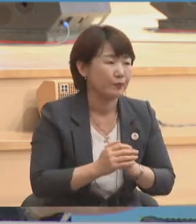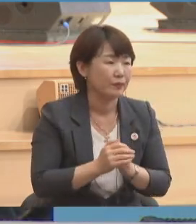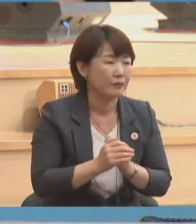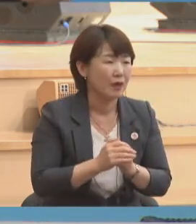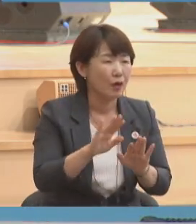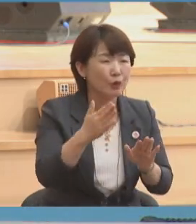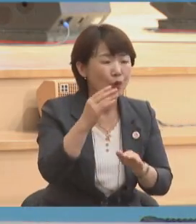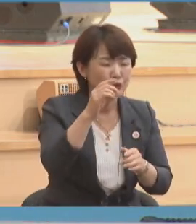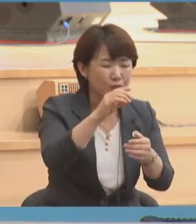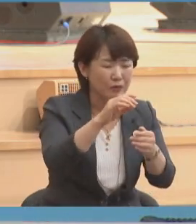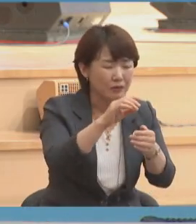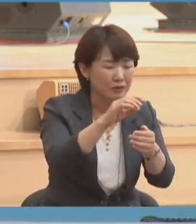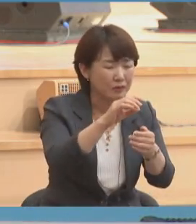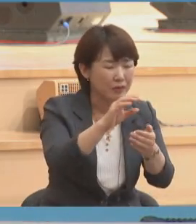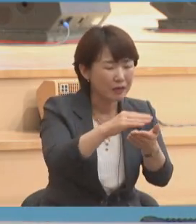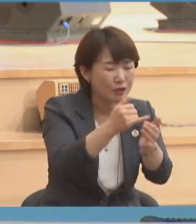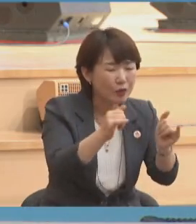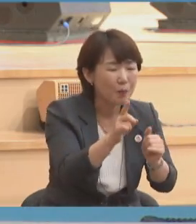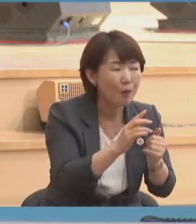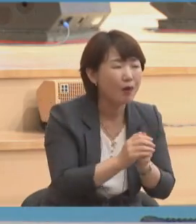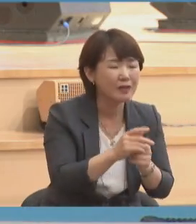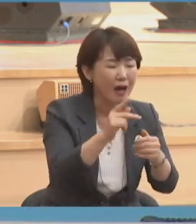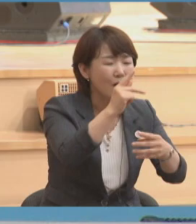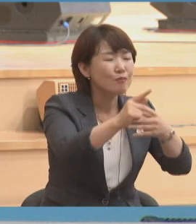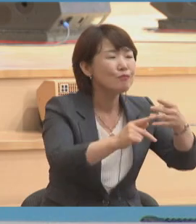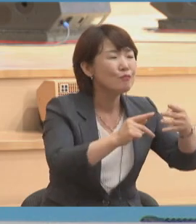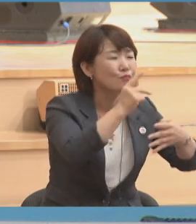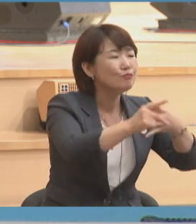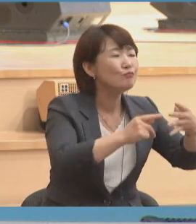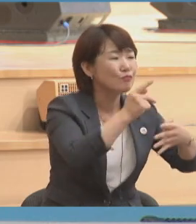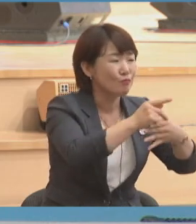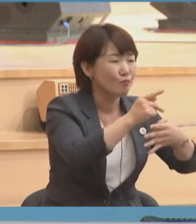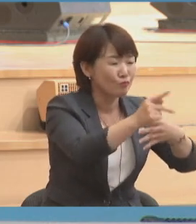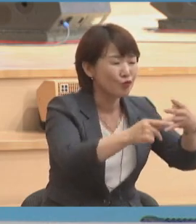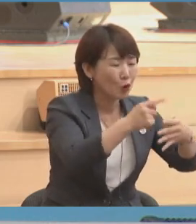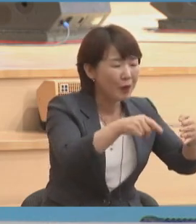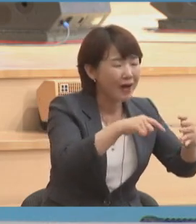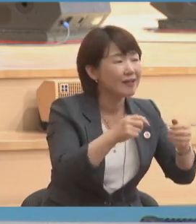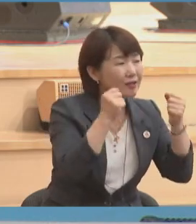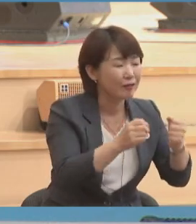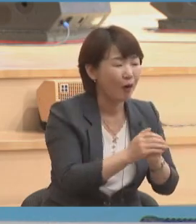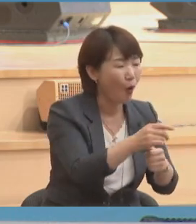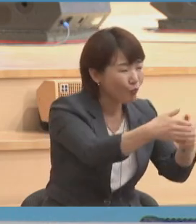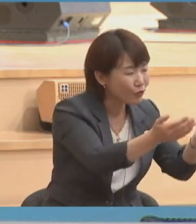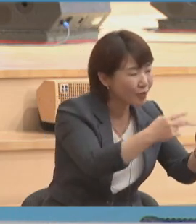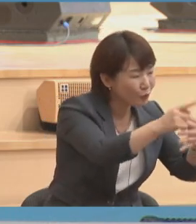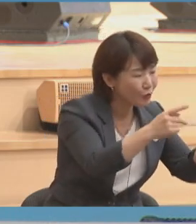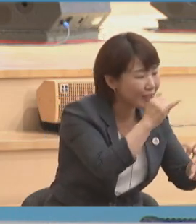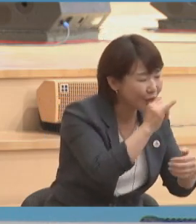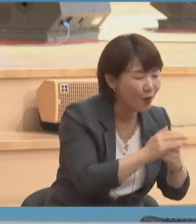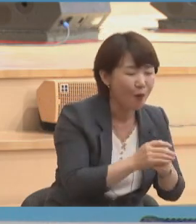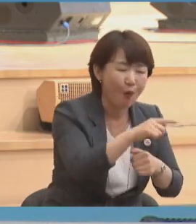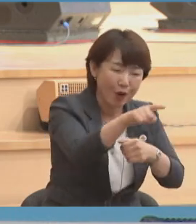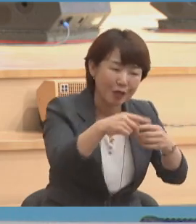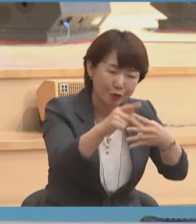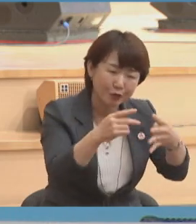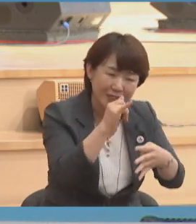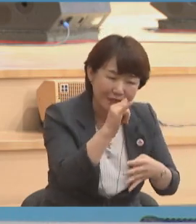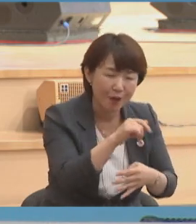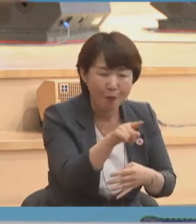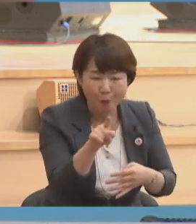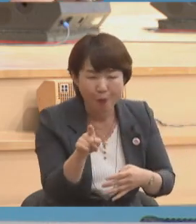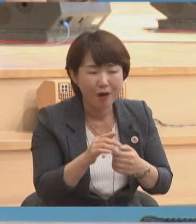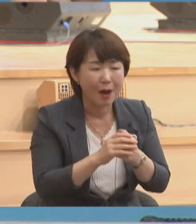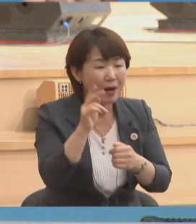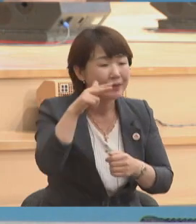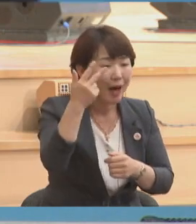교인들은 그냥 프로그램 안에 들어있는 거야. 예배 프로그램 안에, 어떤 부서 프로그램 안에, 프로젝트 안에, 어쩌면